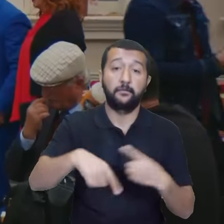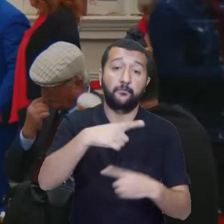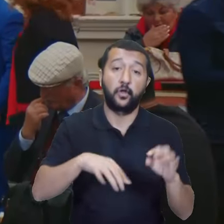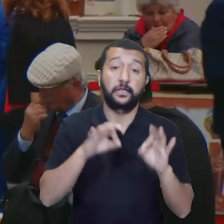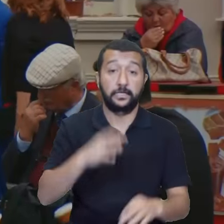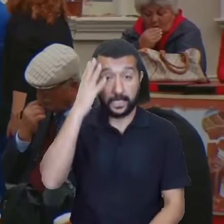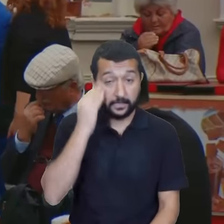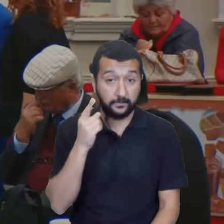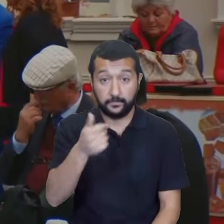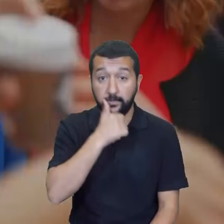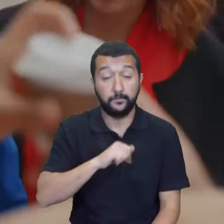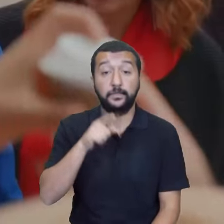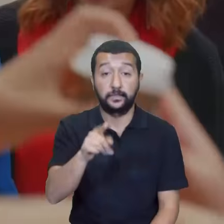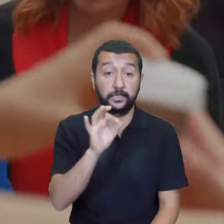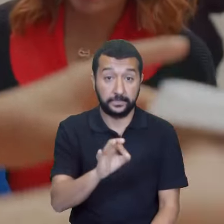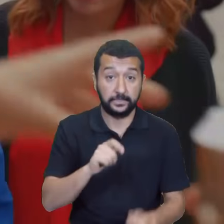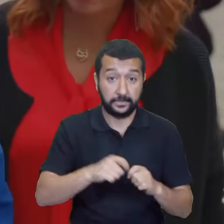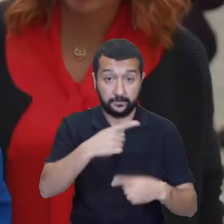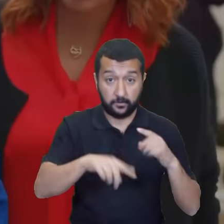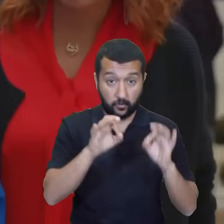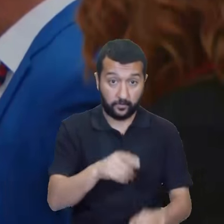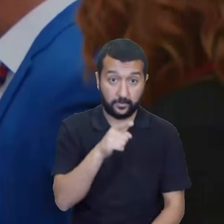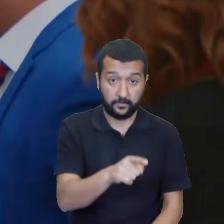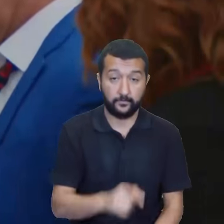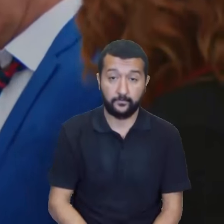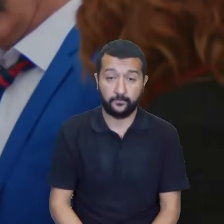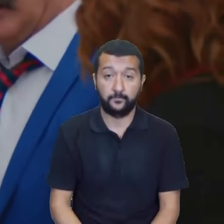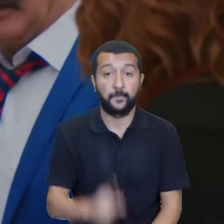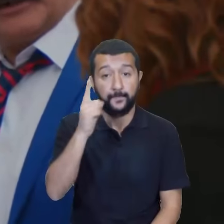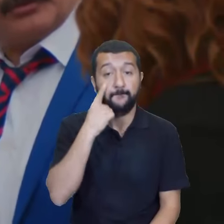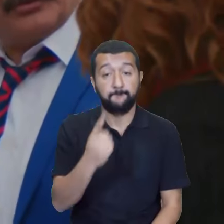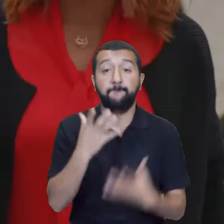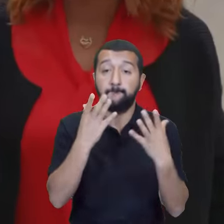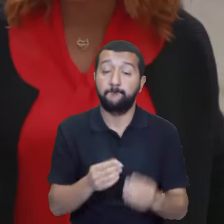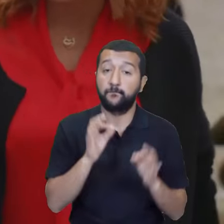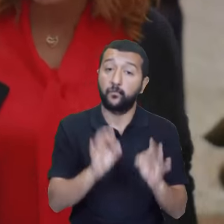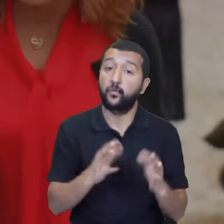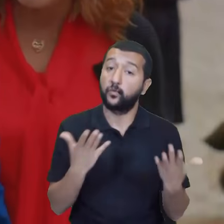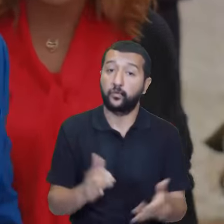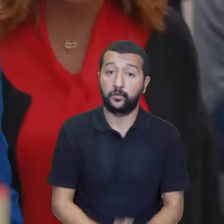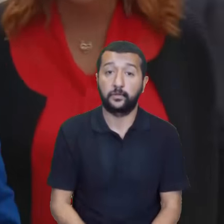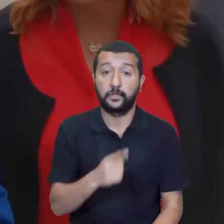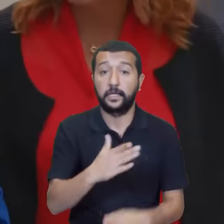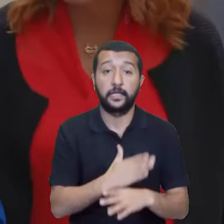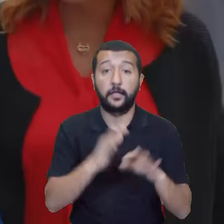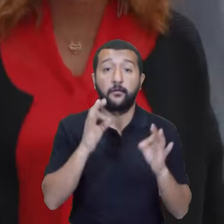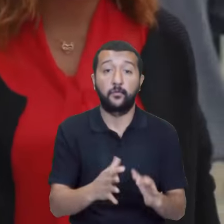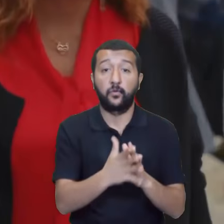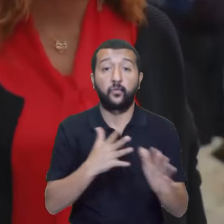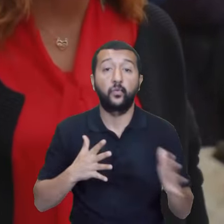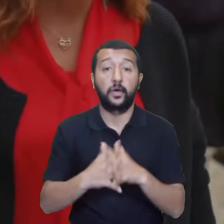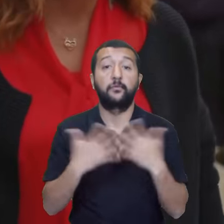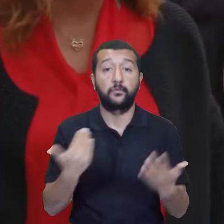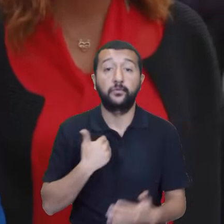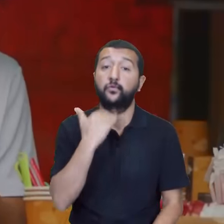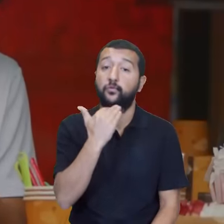işliyor yani. Anlatabiliyor muyum abi? Ha, çark öyle işliyor, öyle mi? Allah Allah, nasıl oluyor böyle Ayşen? Niye böyle kuyruk bu kalabalık